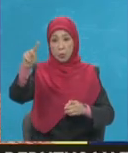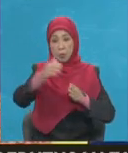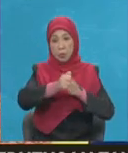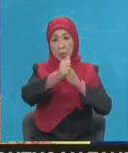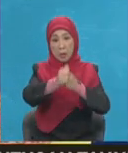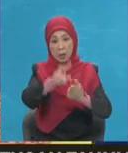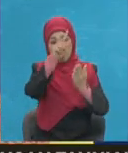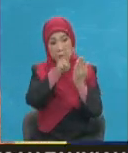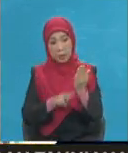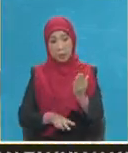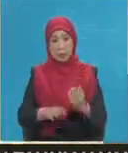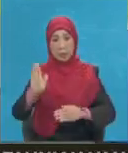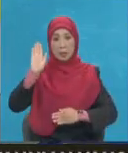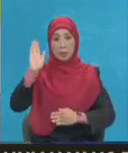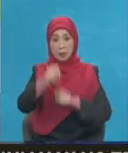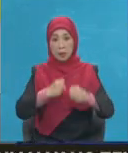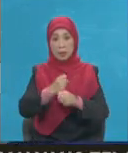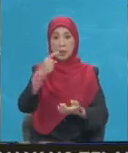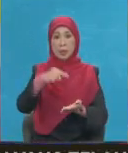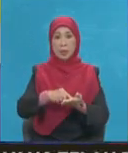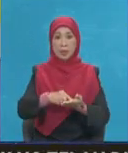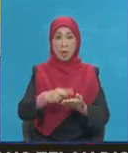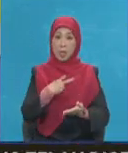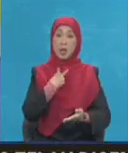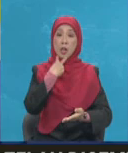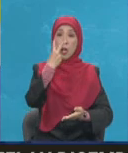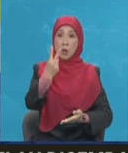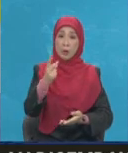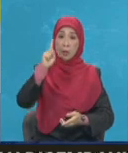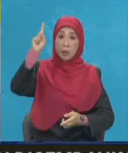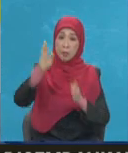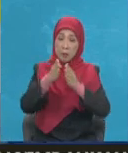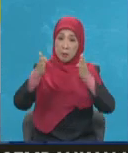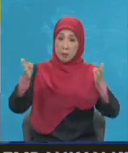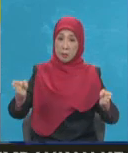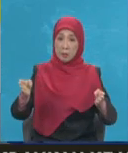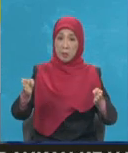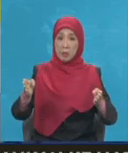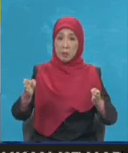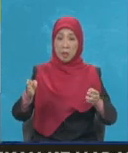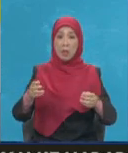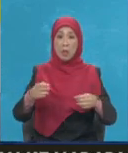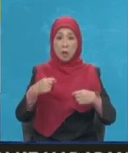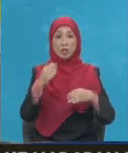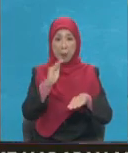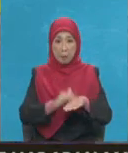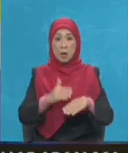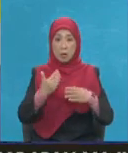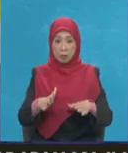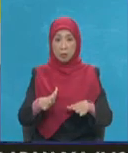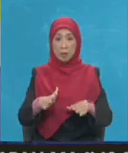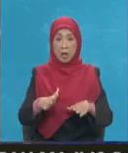mengepalai bacaan ikrar pada tahun ini. Lawangan ini adalah yang pernah dilawangkan oleh